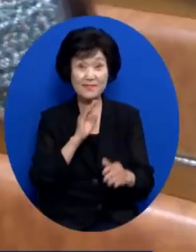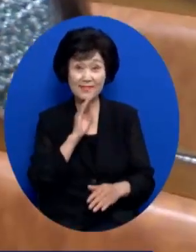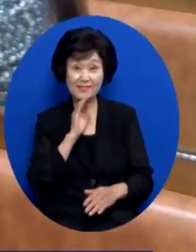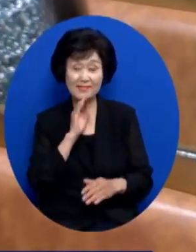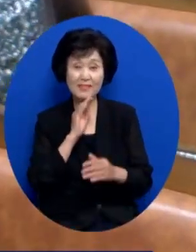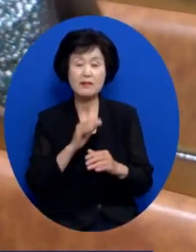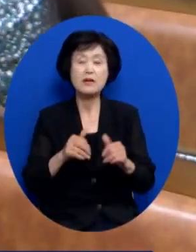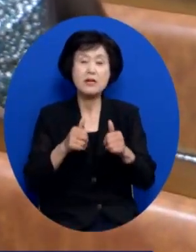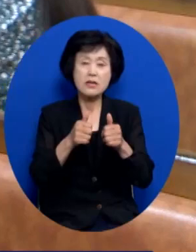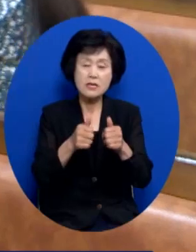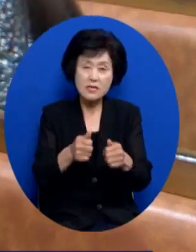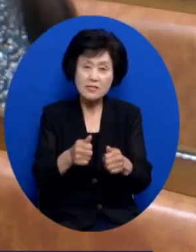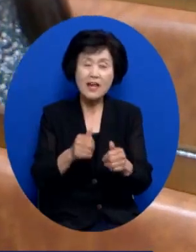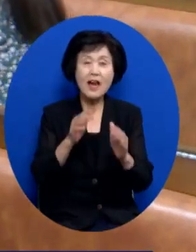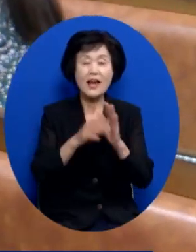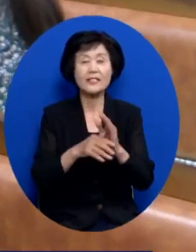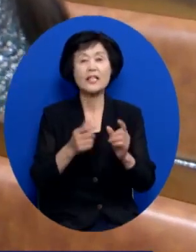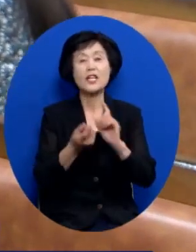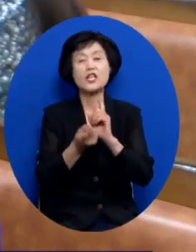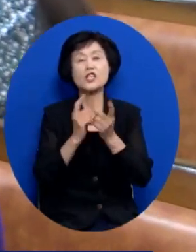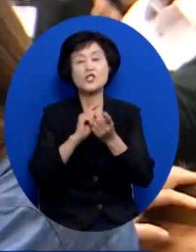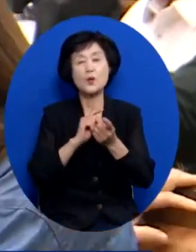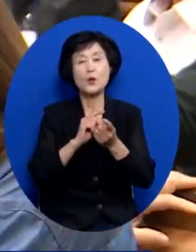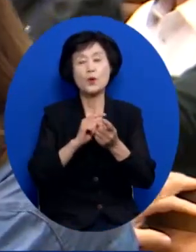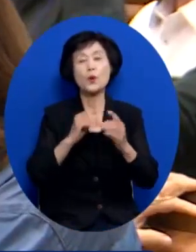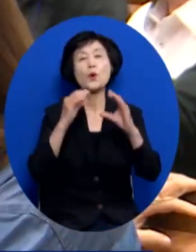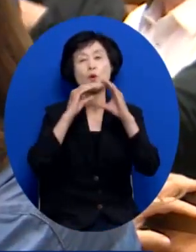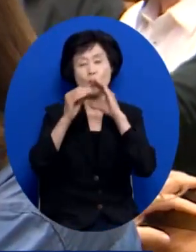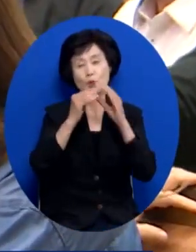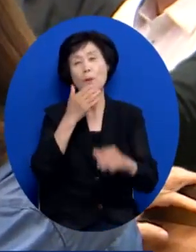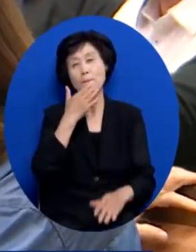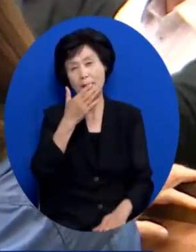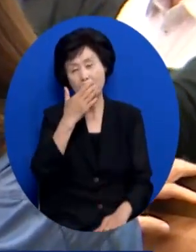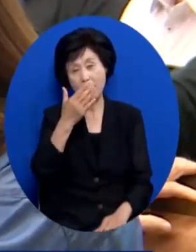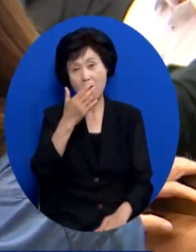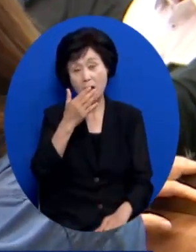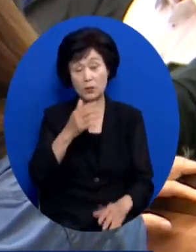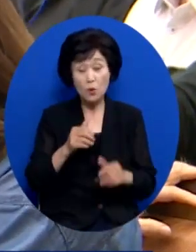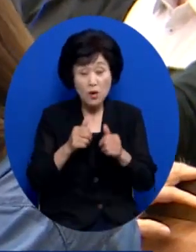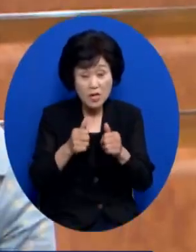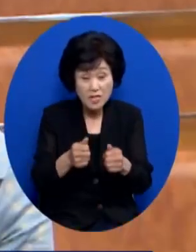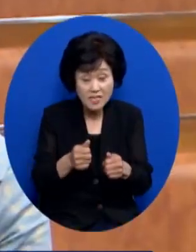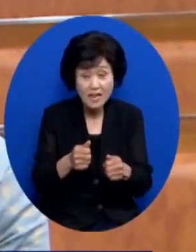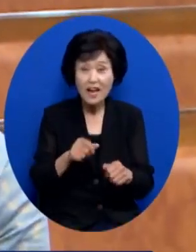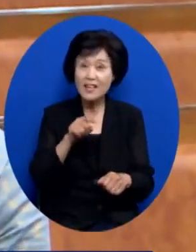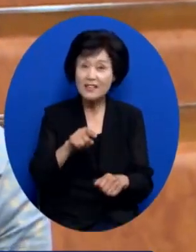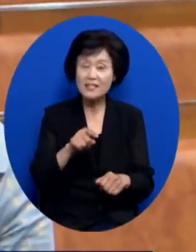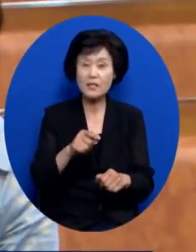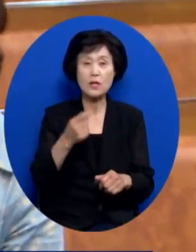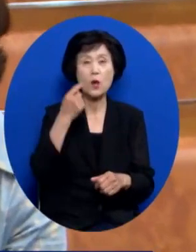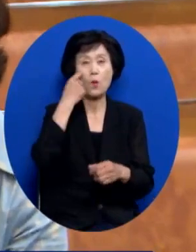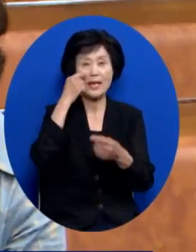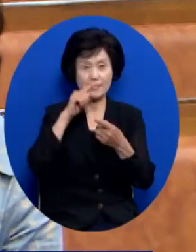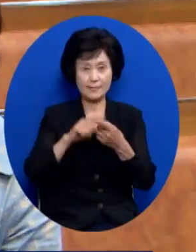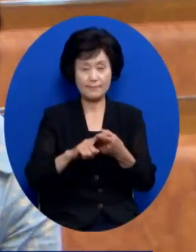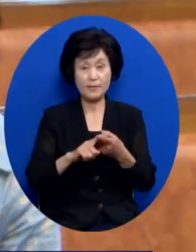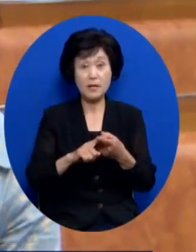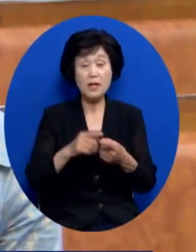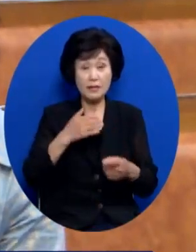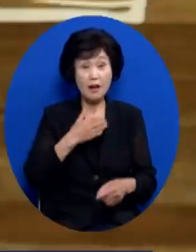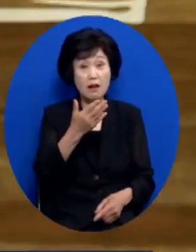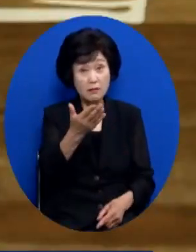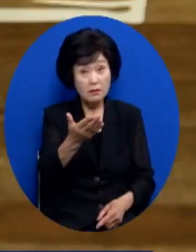인사한테 소통이 됩니다. 뭐 그뿐이 아니라 인사는 관심이죠. 내가 당신한테 관심이 있다는